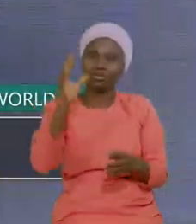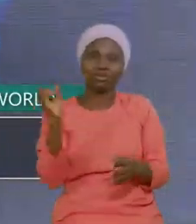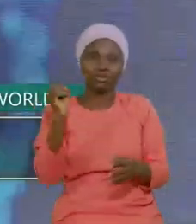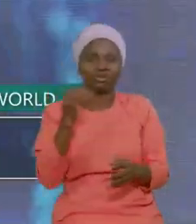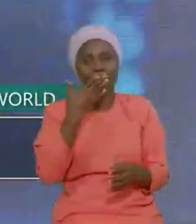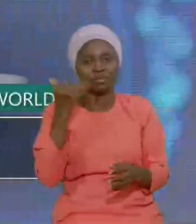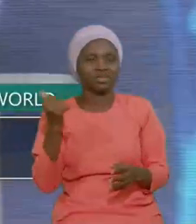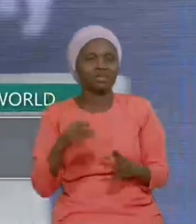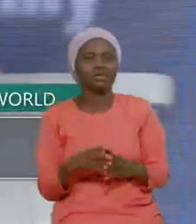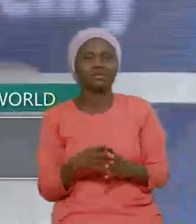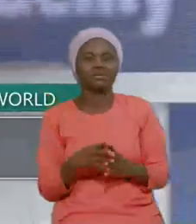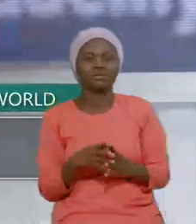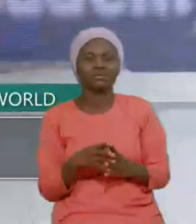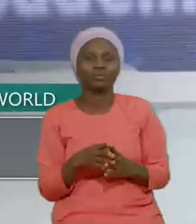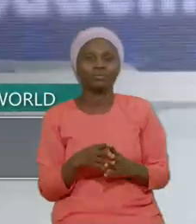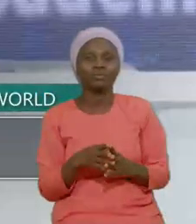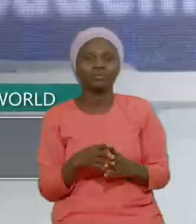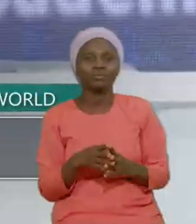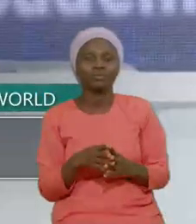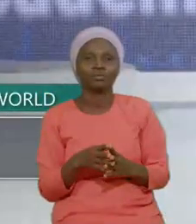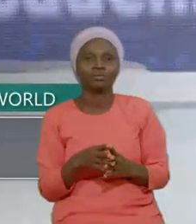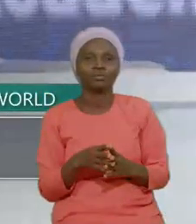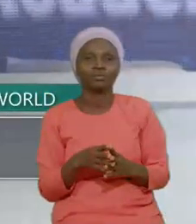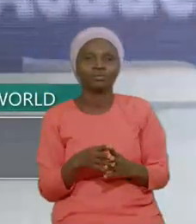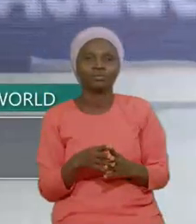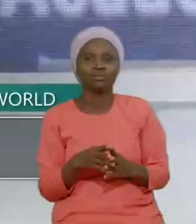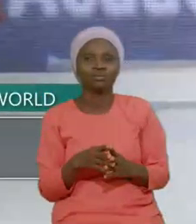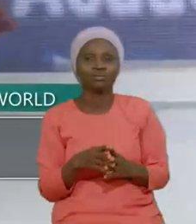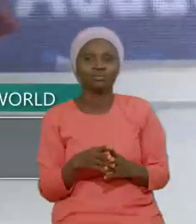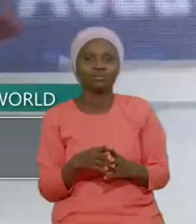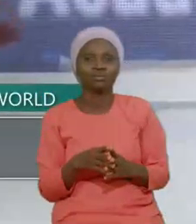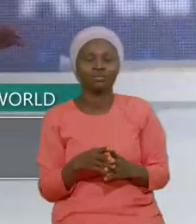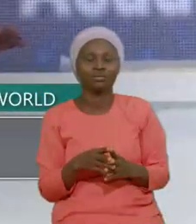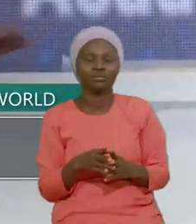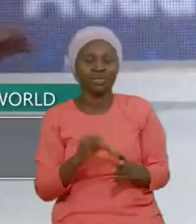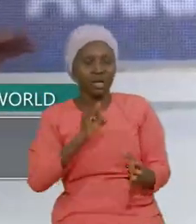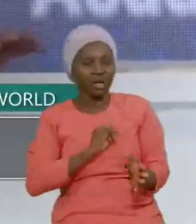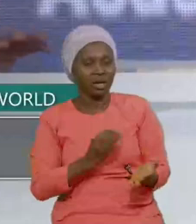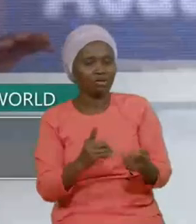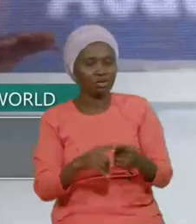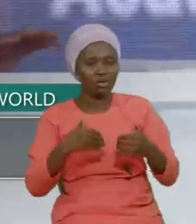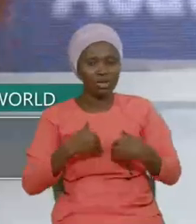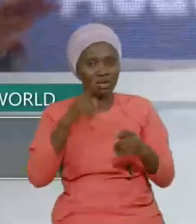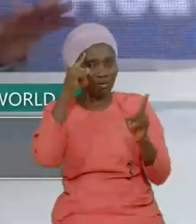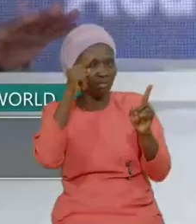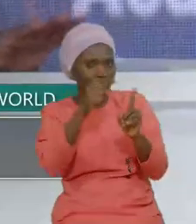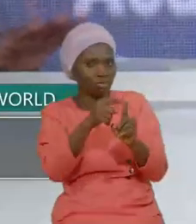Tu as essayé de ton mieux, mais le meilleur humain ne suffit pas devant le meilleur céleste. Tu